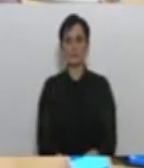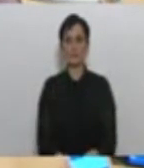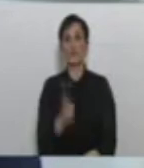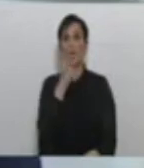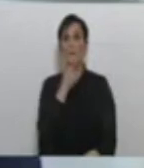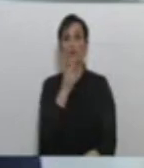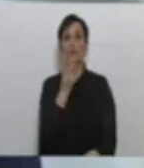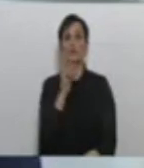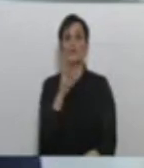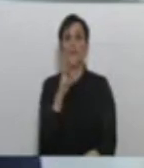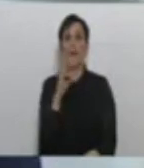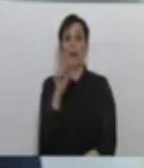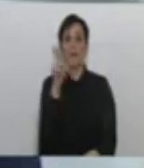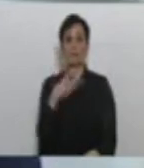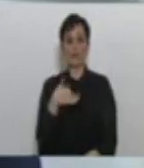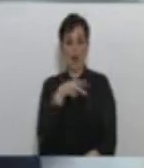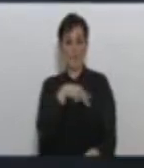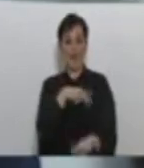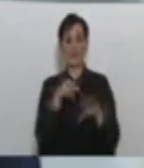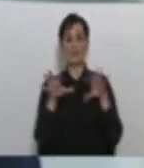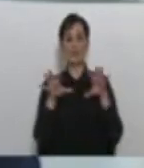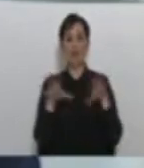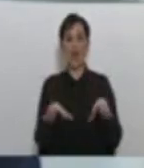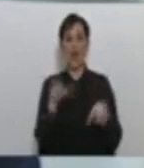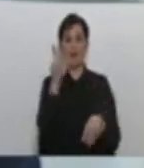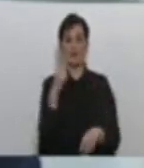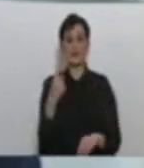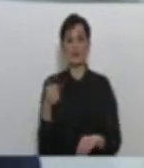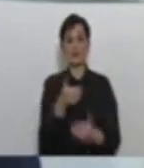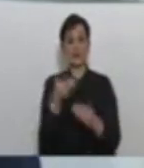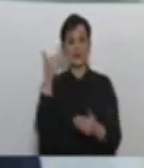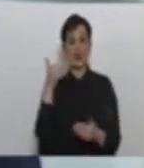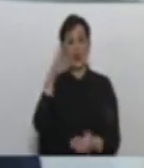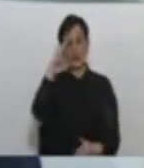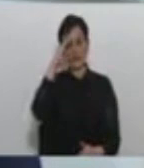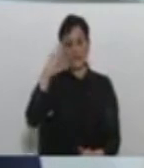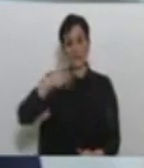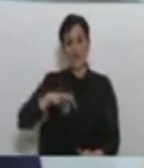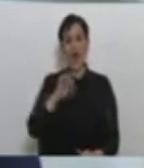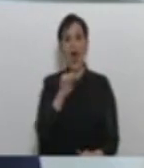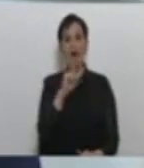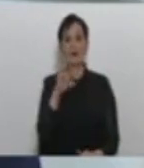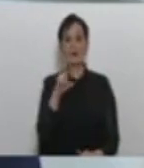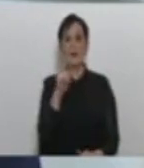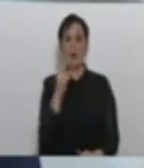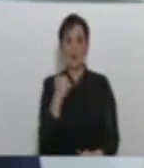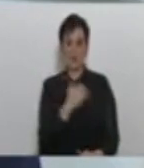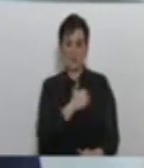ბატონ შალვა პაპუაშვილს, ჩვენი პარლამენტის თავმჯდომარეს, გასულ კვირას შეეძინა ვაჟი ალექსანდრე პაპუაშვილი